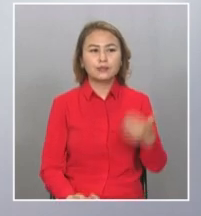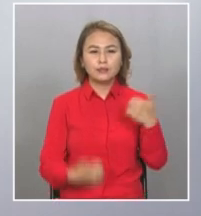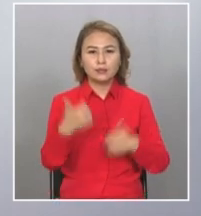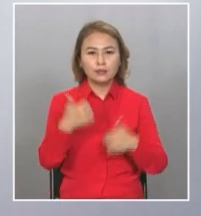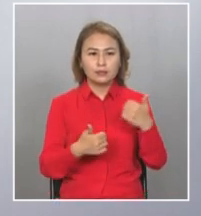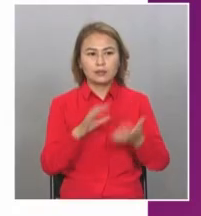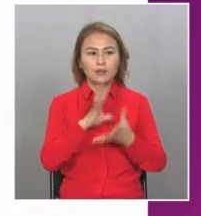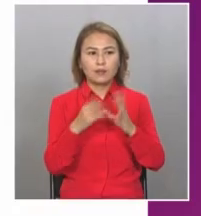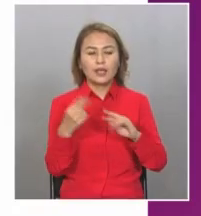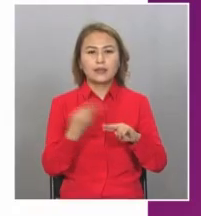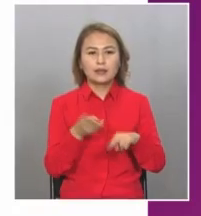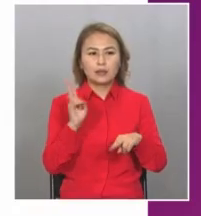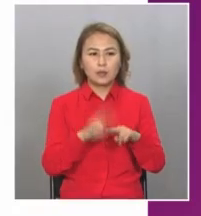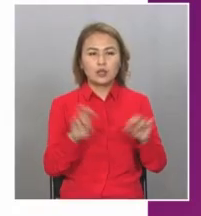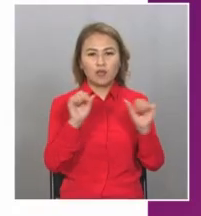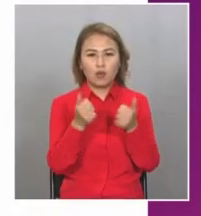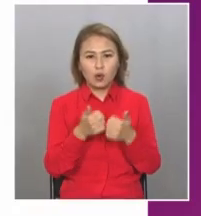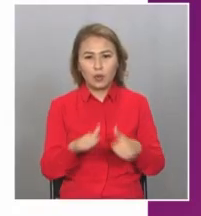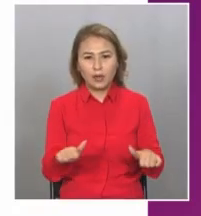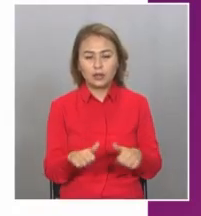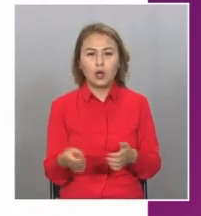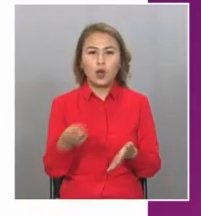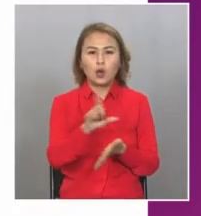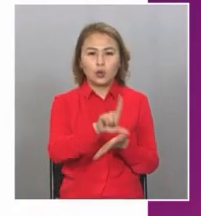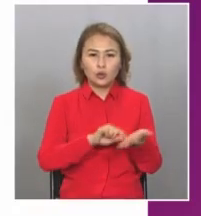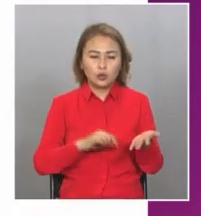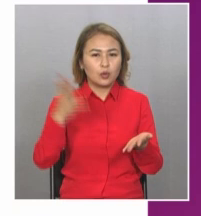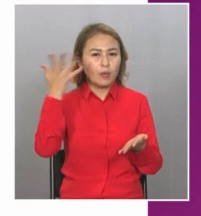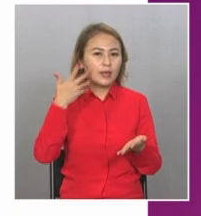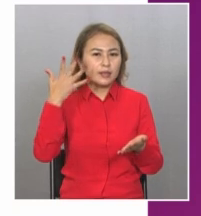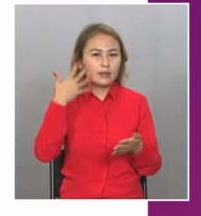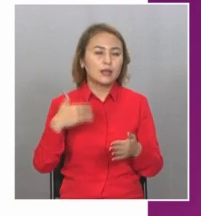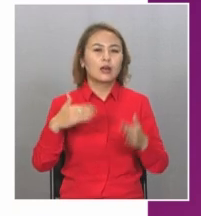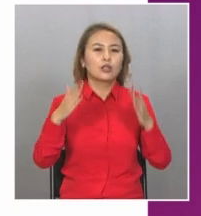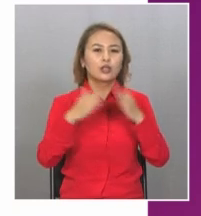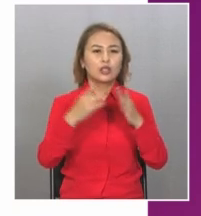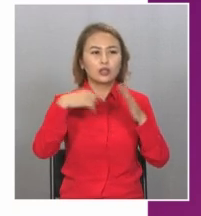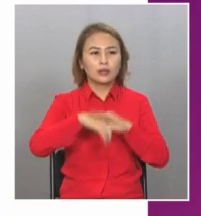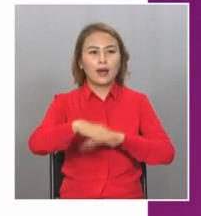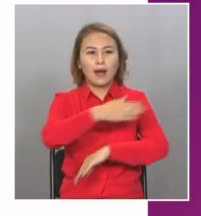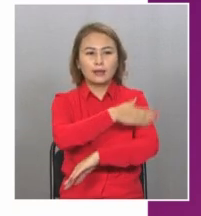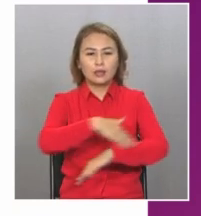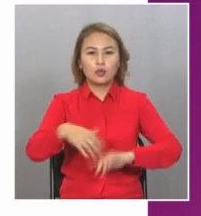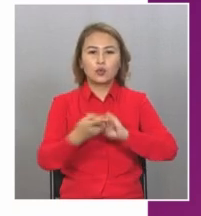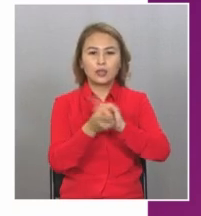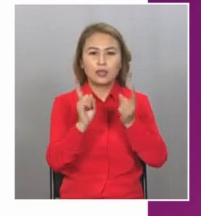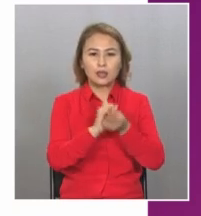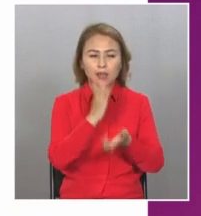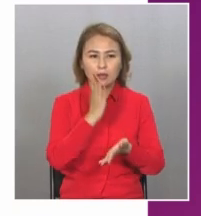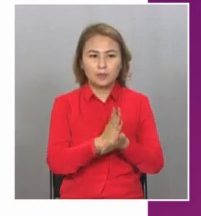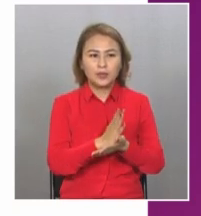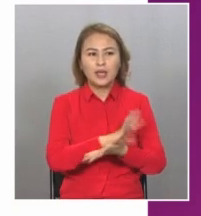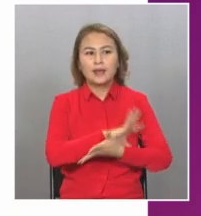Салыстырмалы сілтеме дегеніміз, формуланы көшіру барысында ұяшықтың адресі өзгереді.